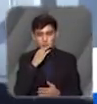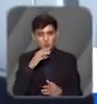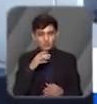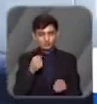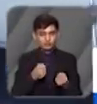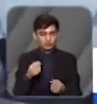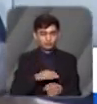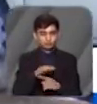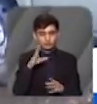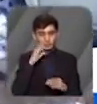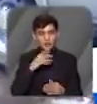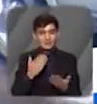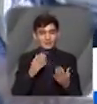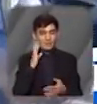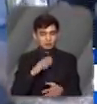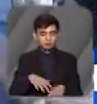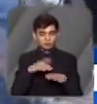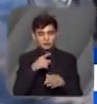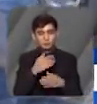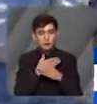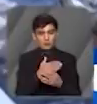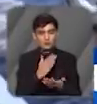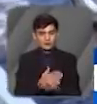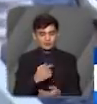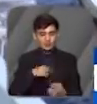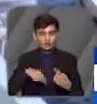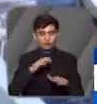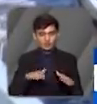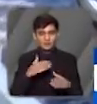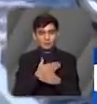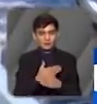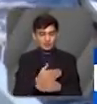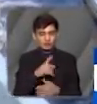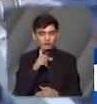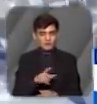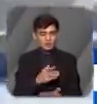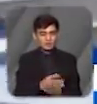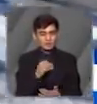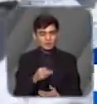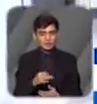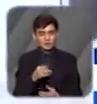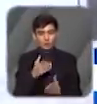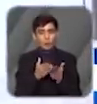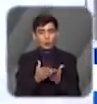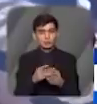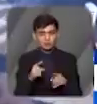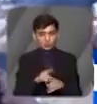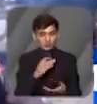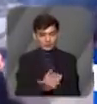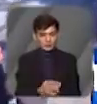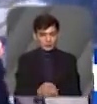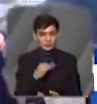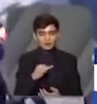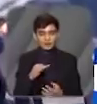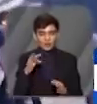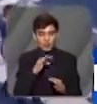өтетін. Су бататын болса суға, оған көмек біздің балалары келеді, спасатель дейді ғой, құтқарушылар. Сонда мында лодкалар бар, қазвот деген. Көктемгі